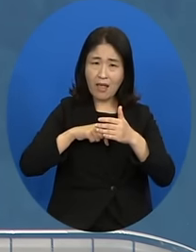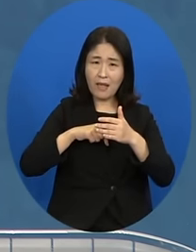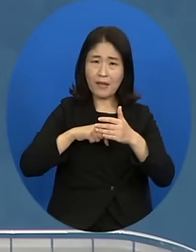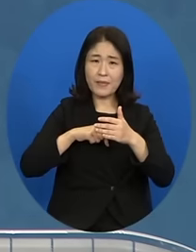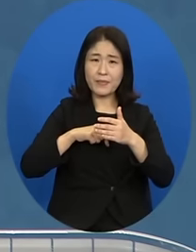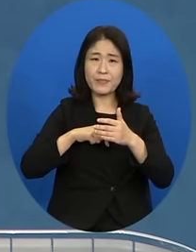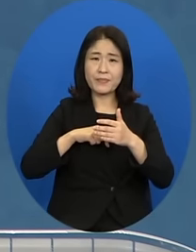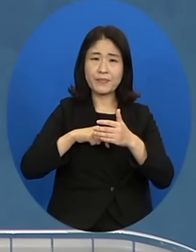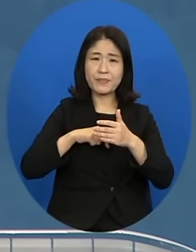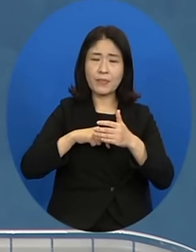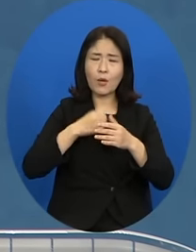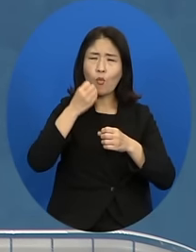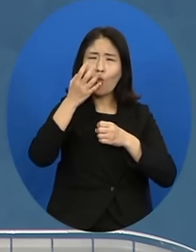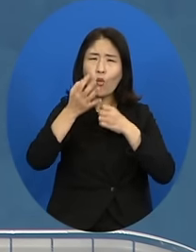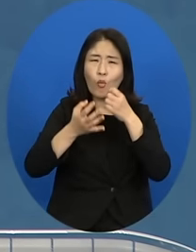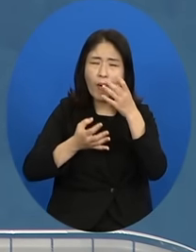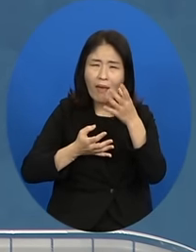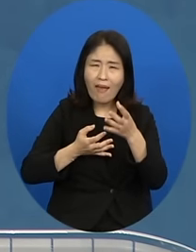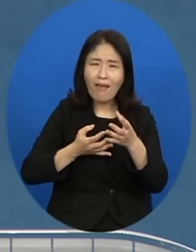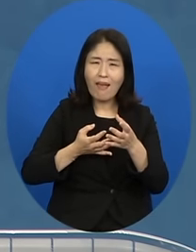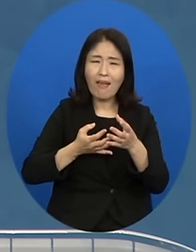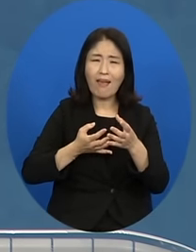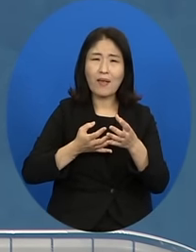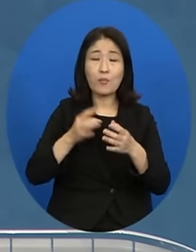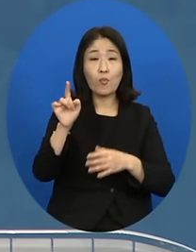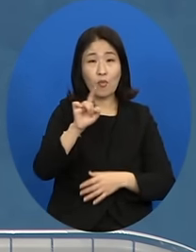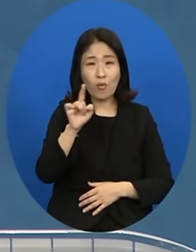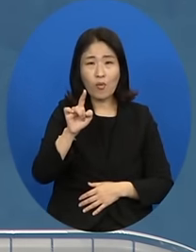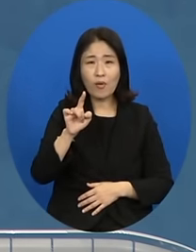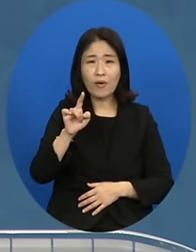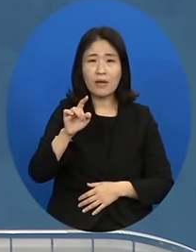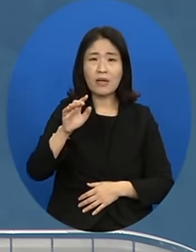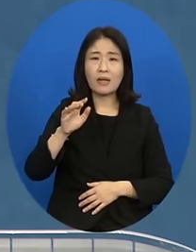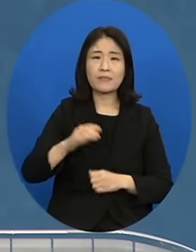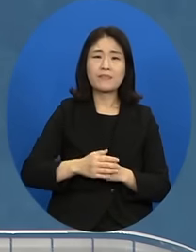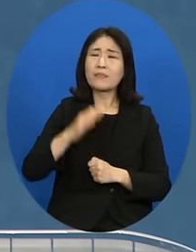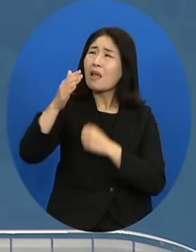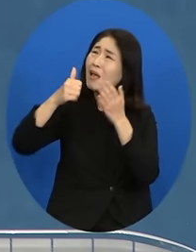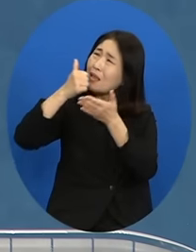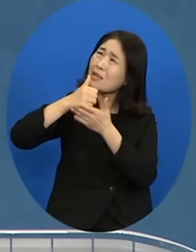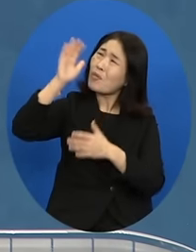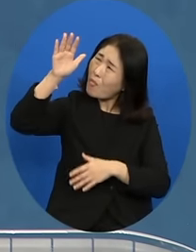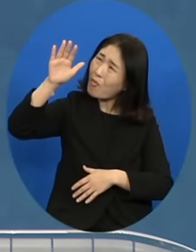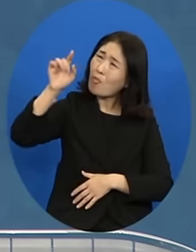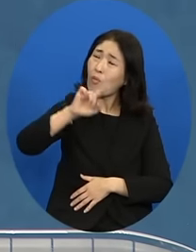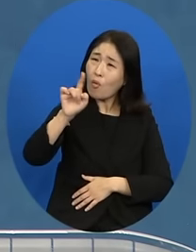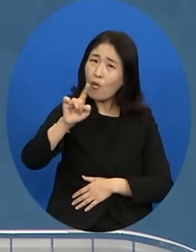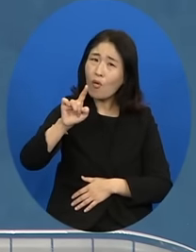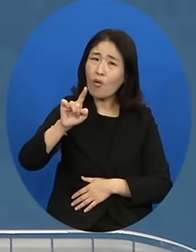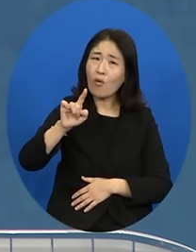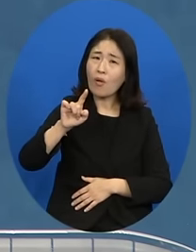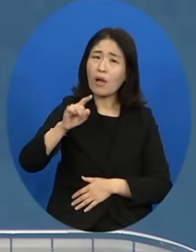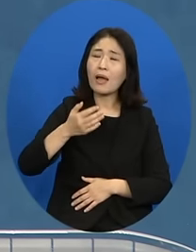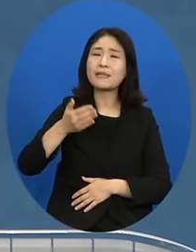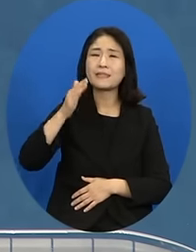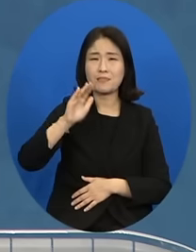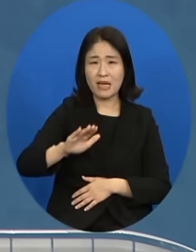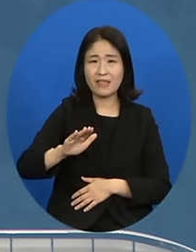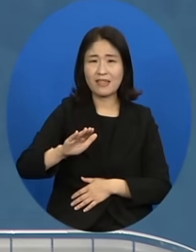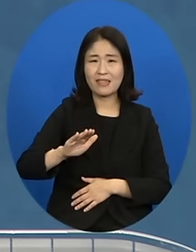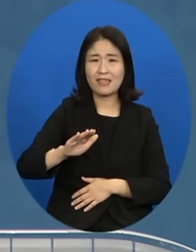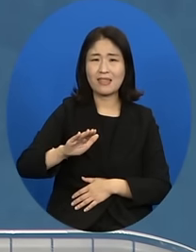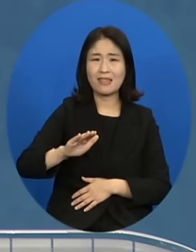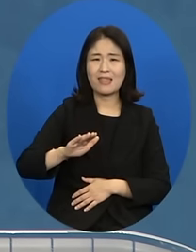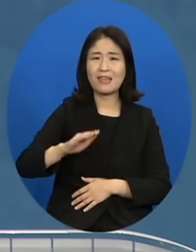곳으로부터 한 고백이 이어서 나왔어요. 하나님 이게 뭡니까? 그런데 하나님, 저는